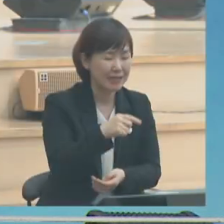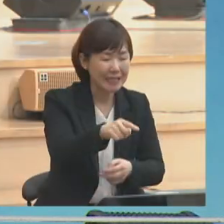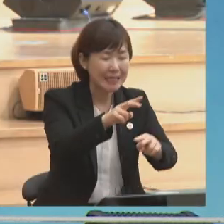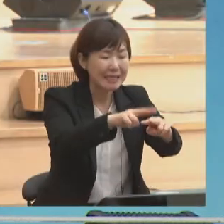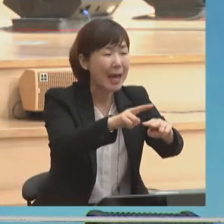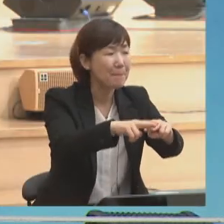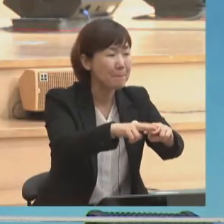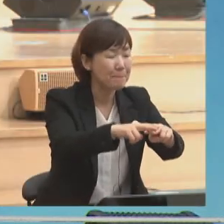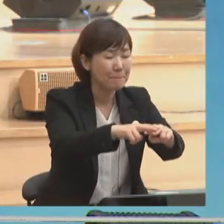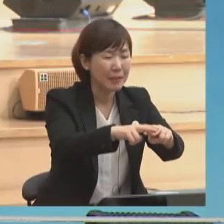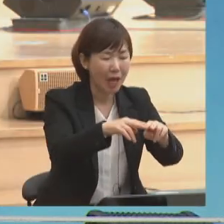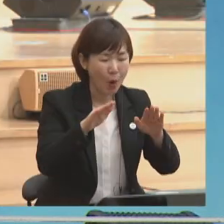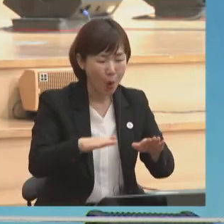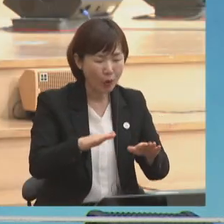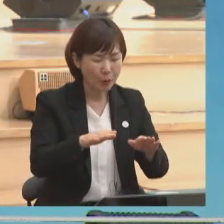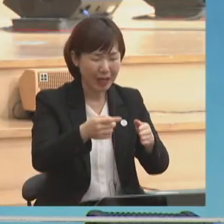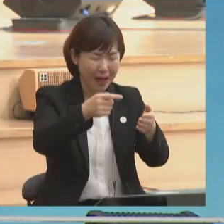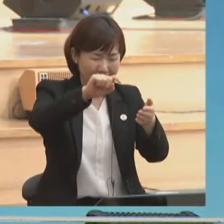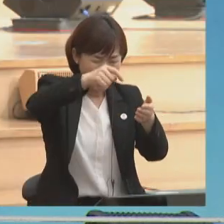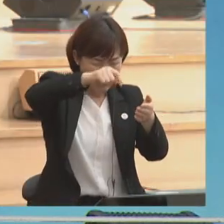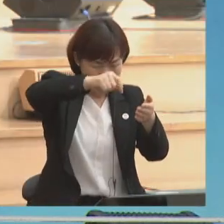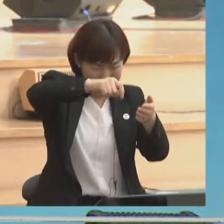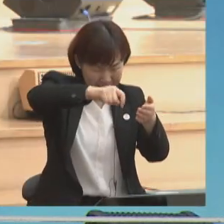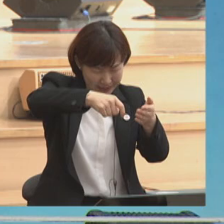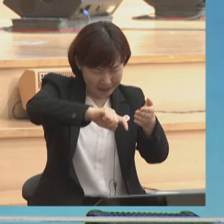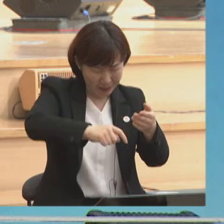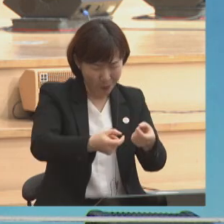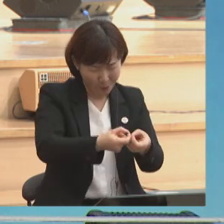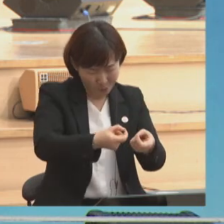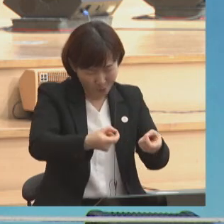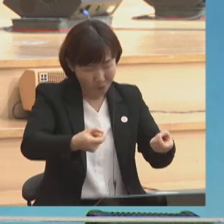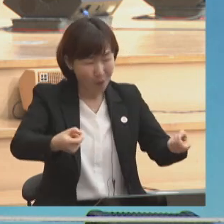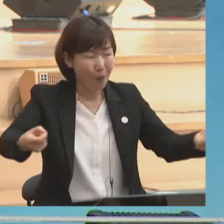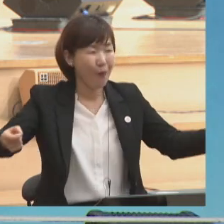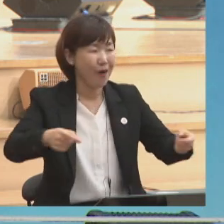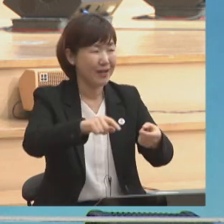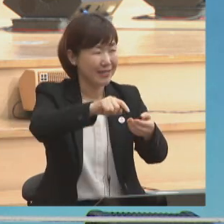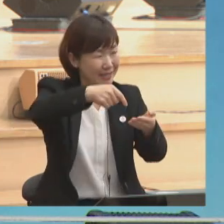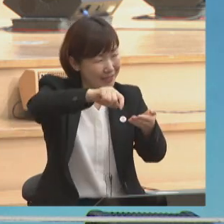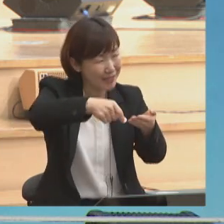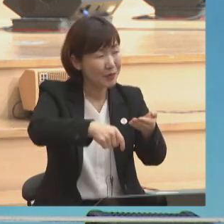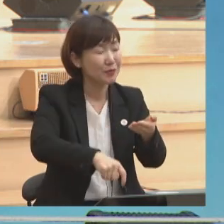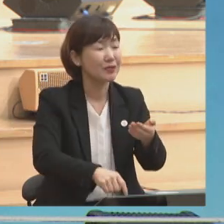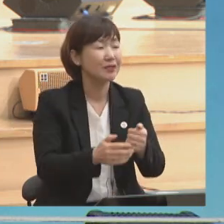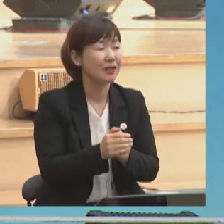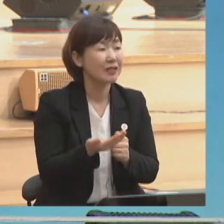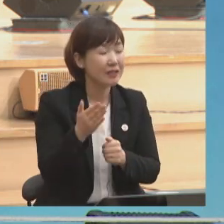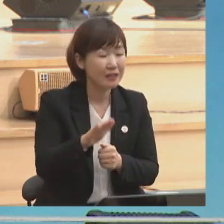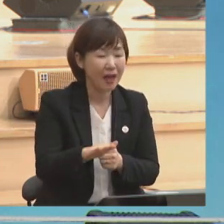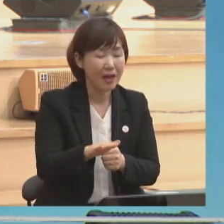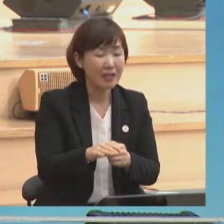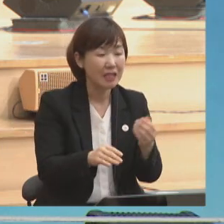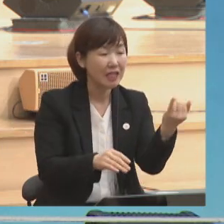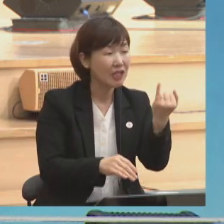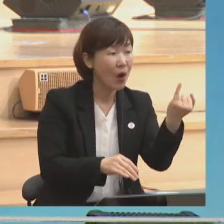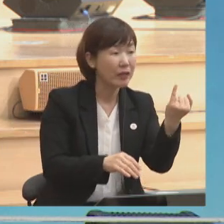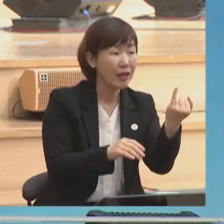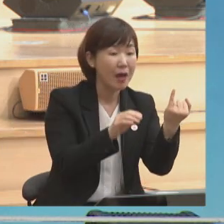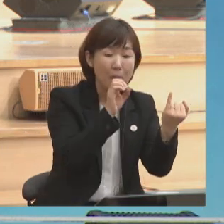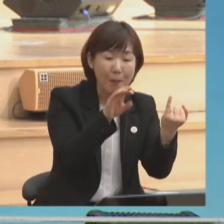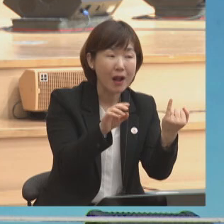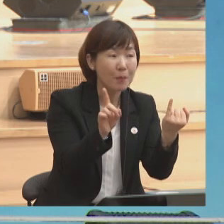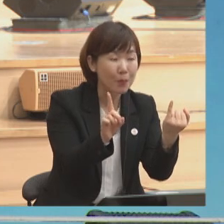해요? 깊다고 말했죠. 정말로 깊은 우물이에요. 그런데 이 여인의 대답은 뭐냐면